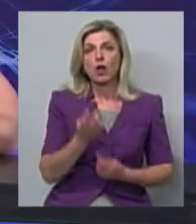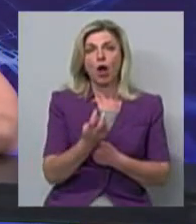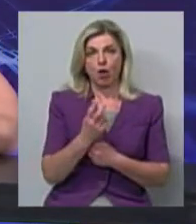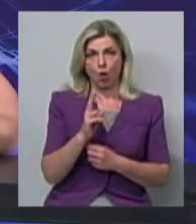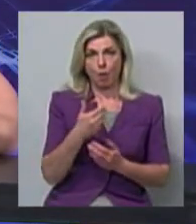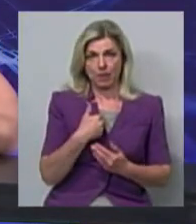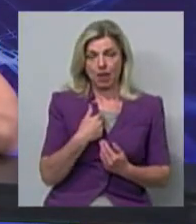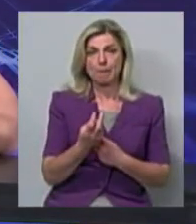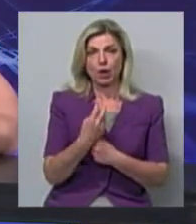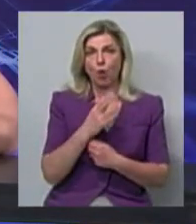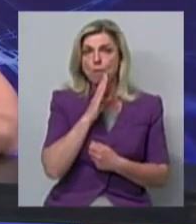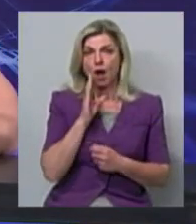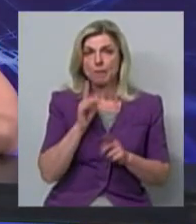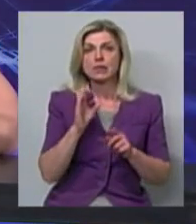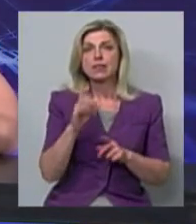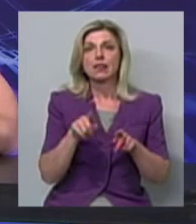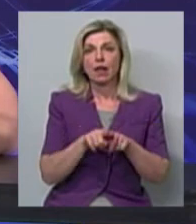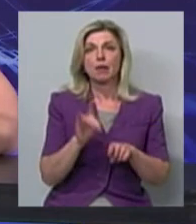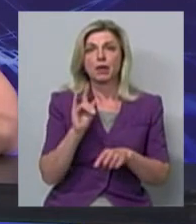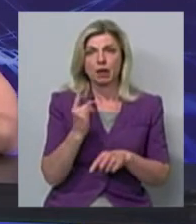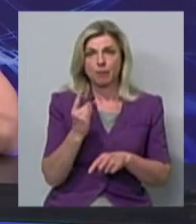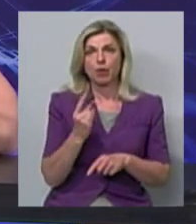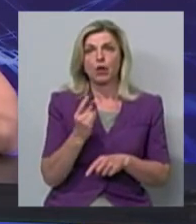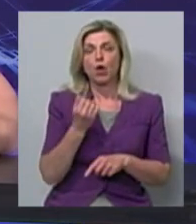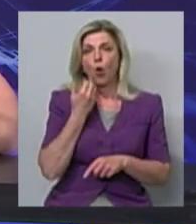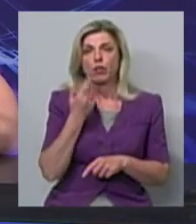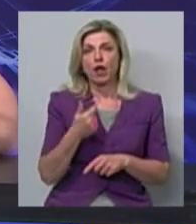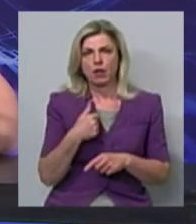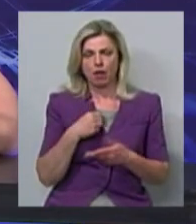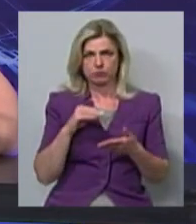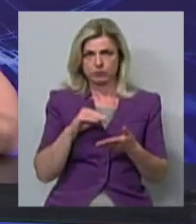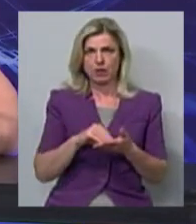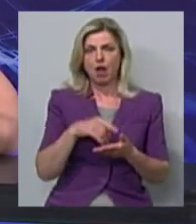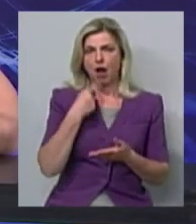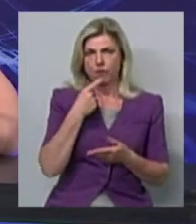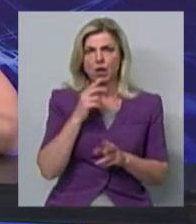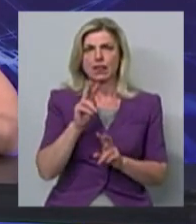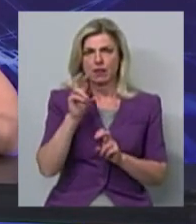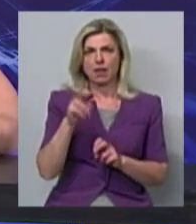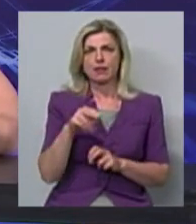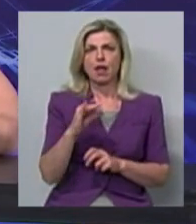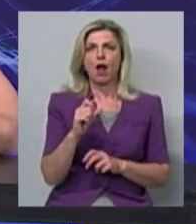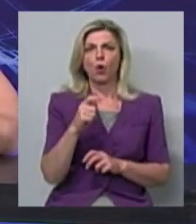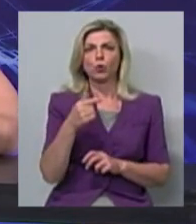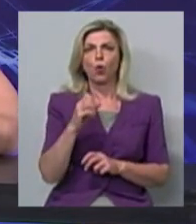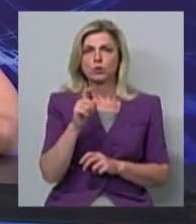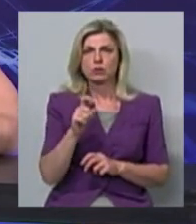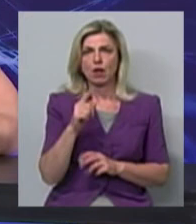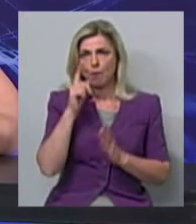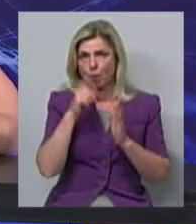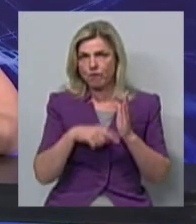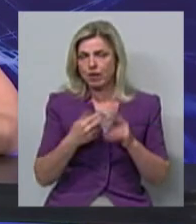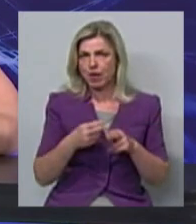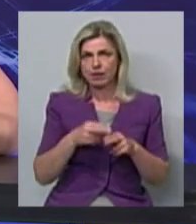таким дитином, коли я виношу приговор, да, я говорю об этом діагнозі, повірте, це